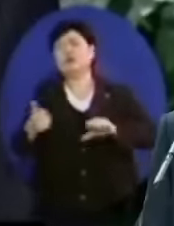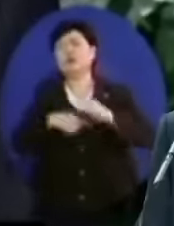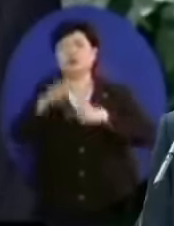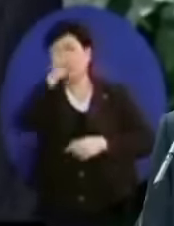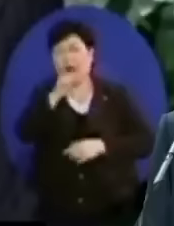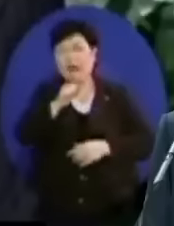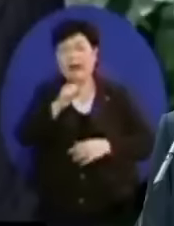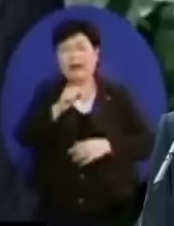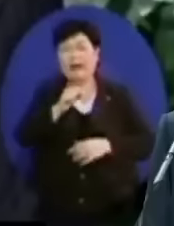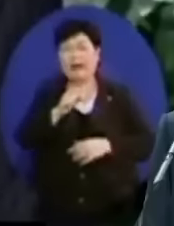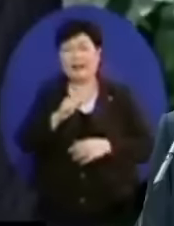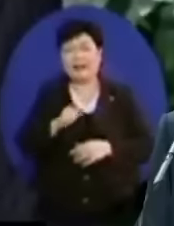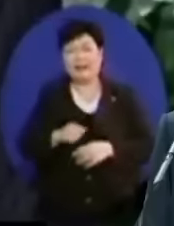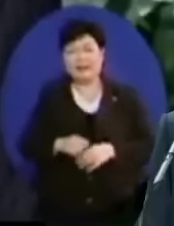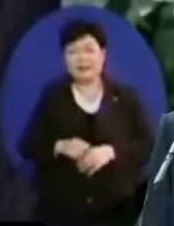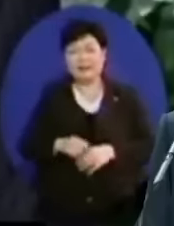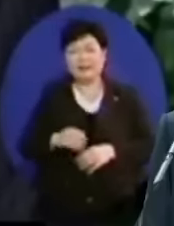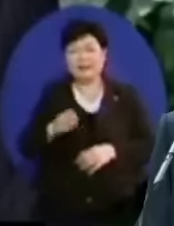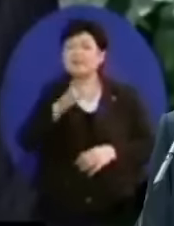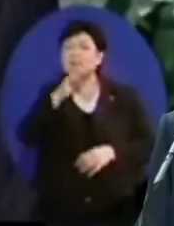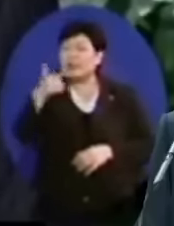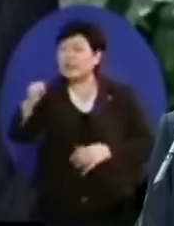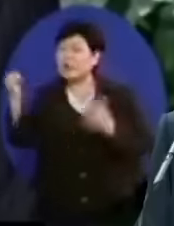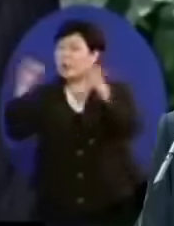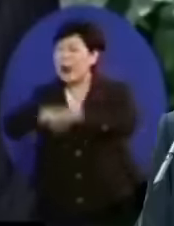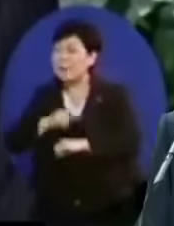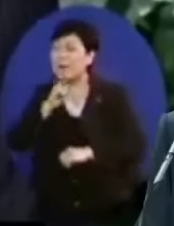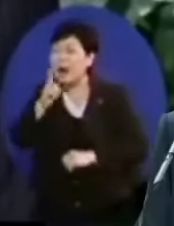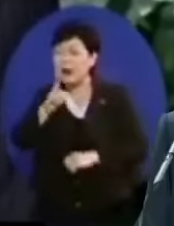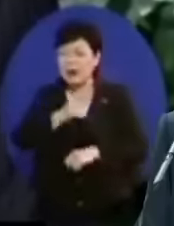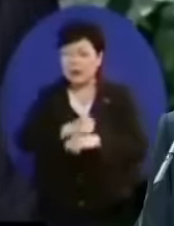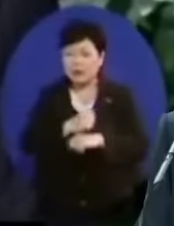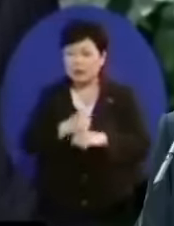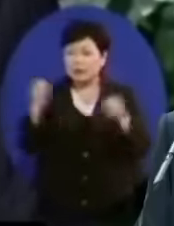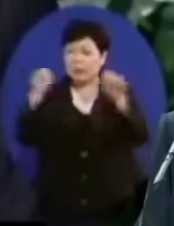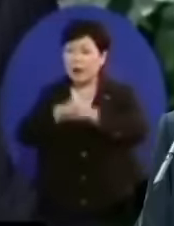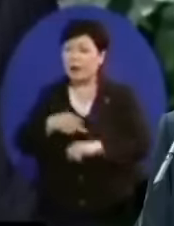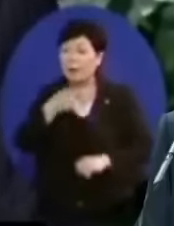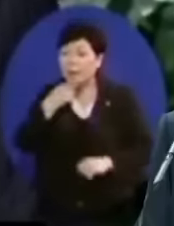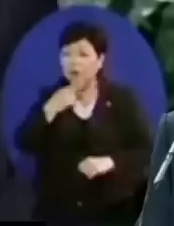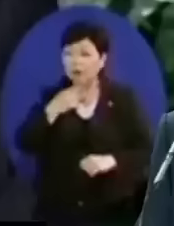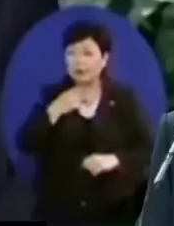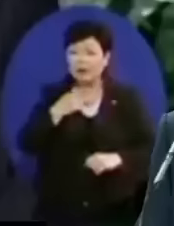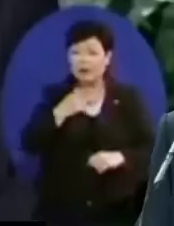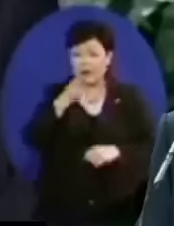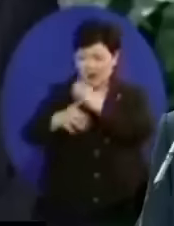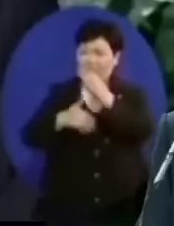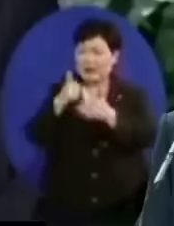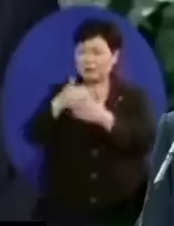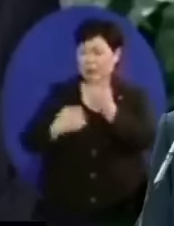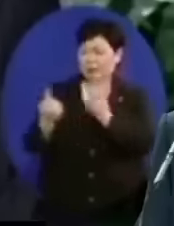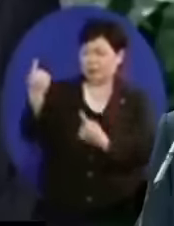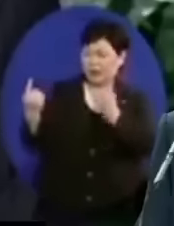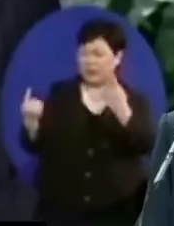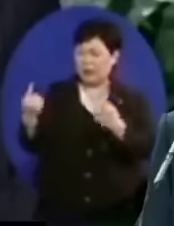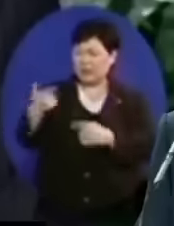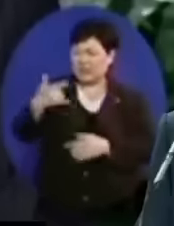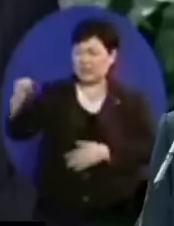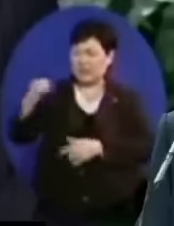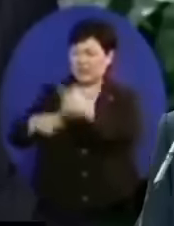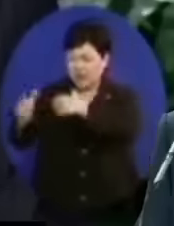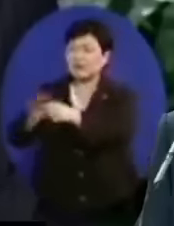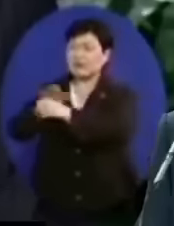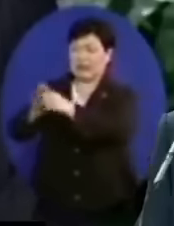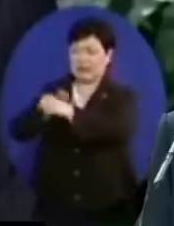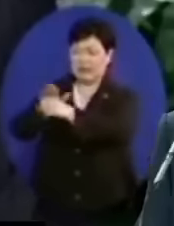낫지. 실컷 망할 것이라고 해동을 한 다음에 안 망한 것 보니 하나님이 나보다 니네 사람을